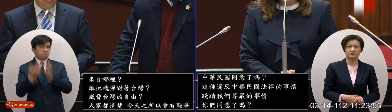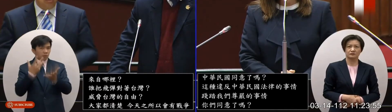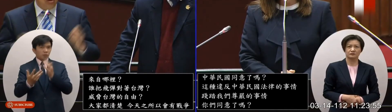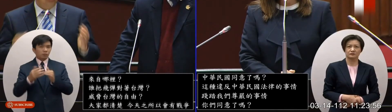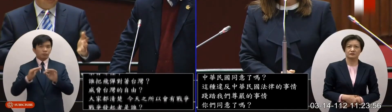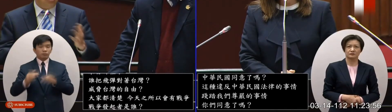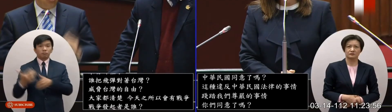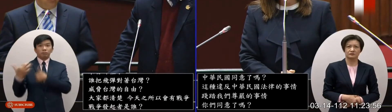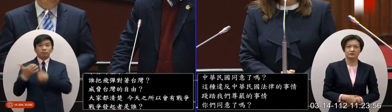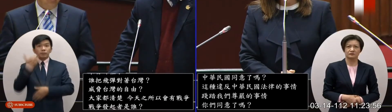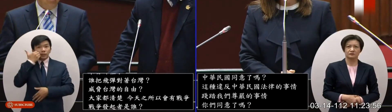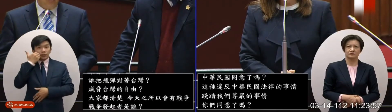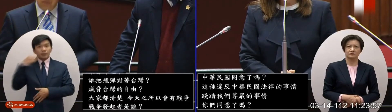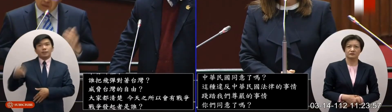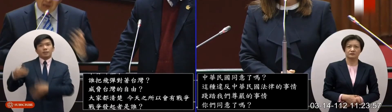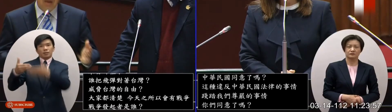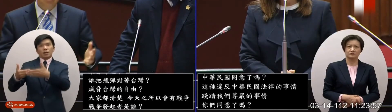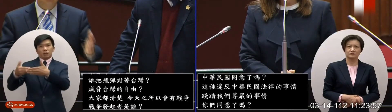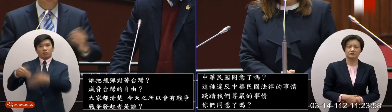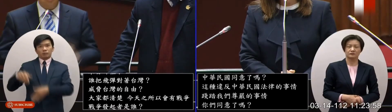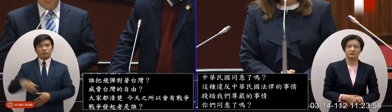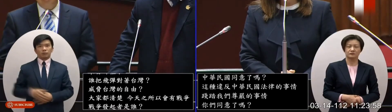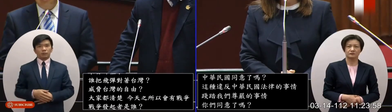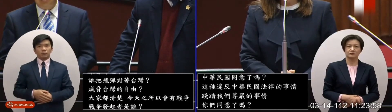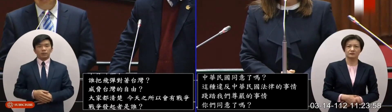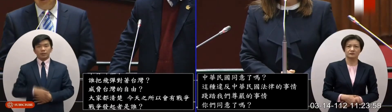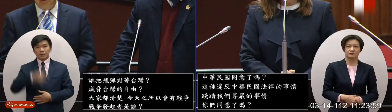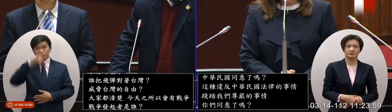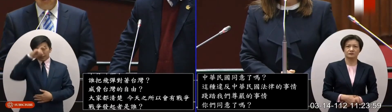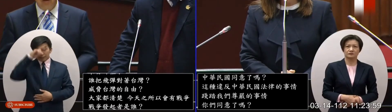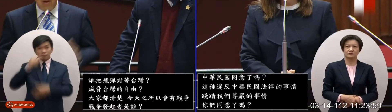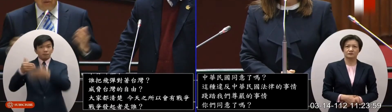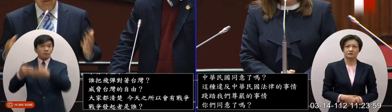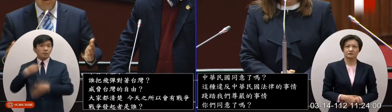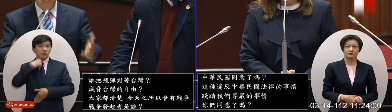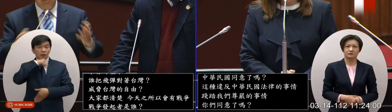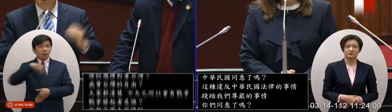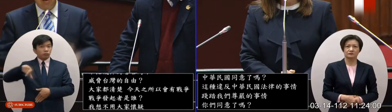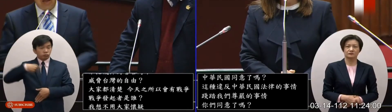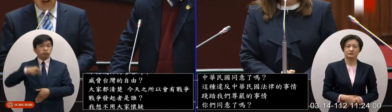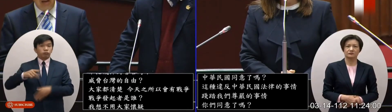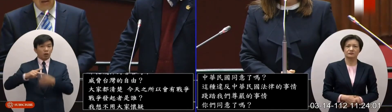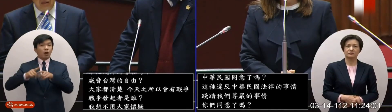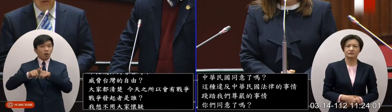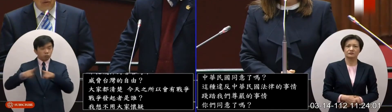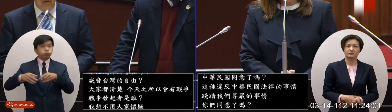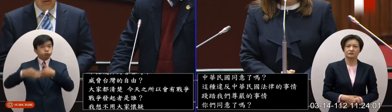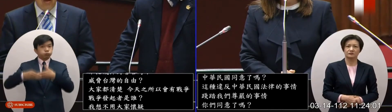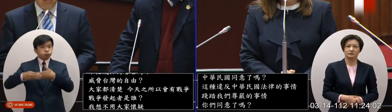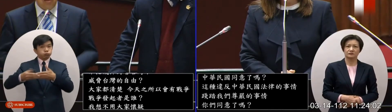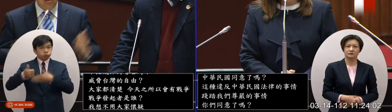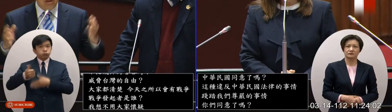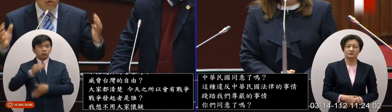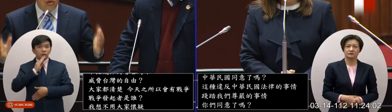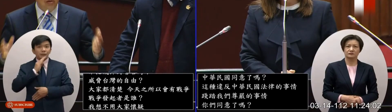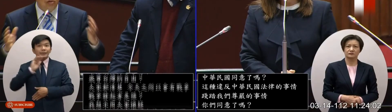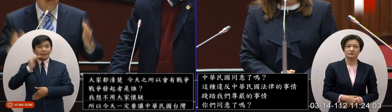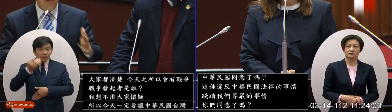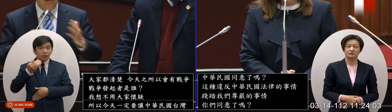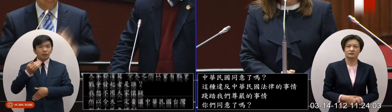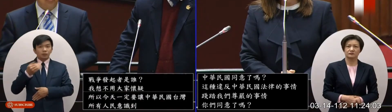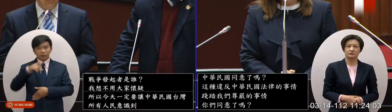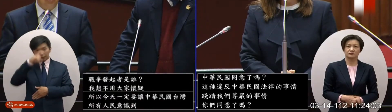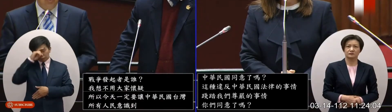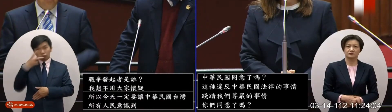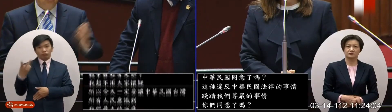胁就是来自中国。我们当然希望两岸的和平交流，我们希望两岸的和平稳定，但是这需要双